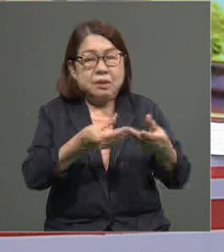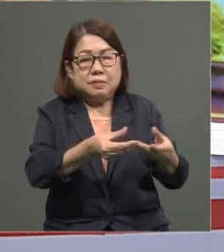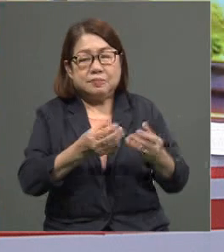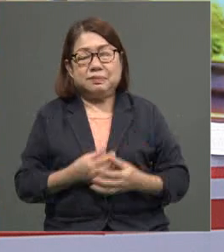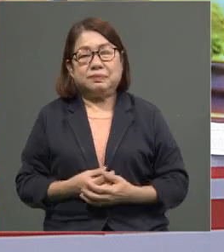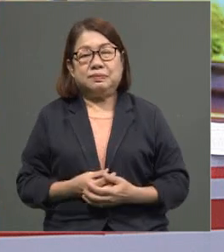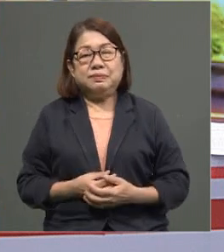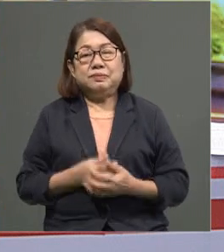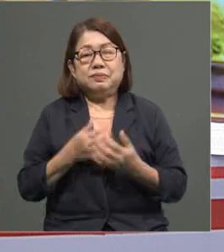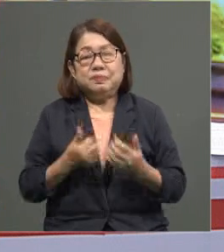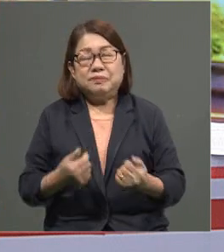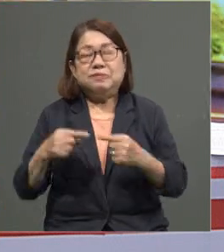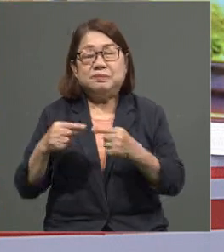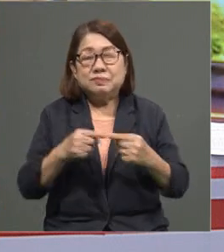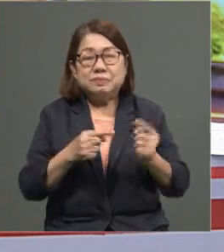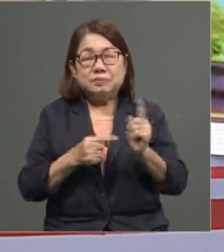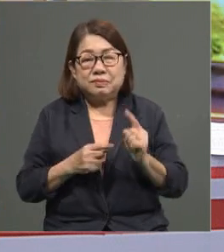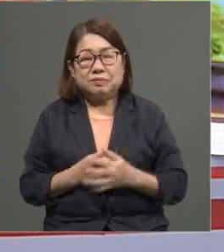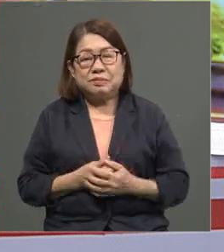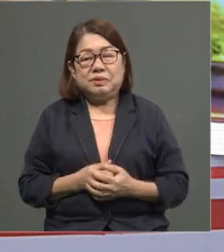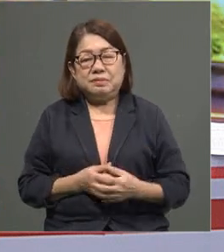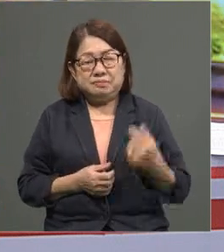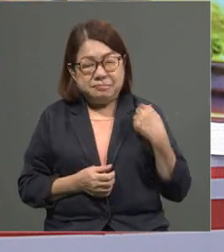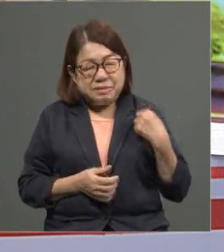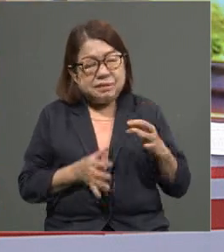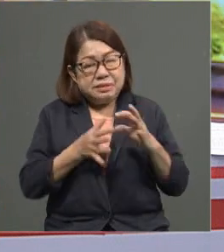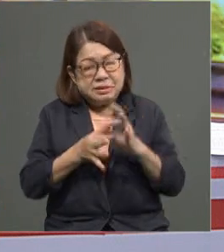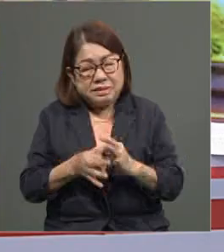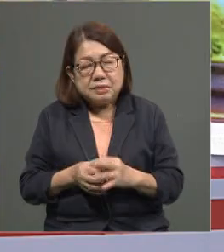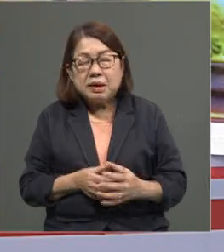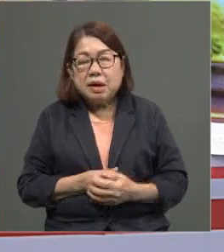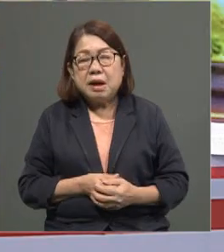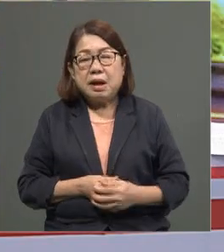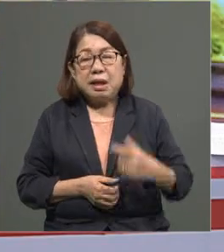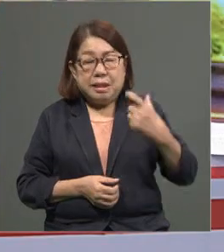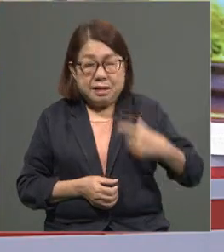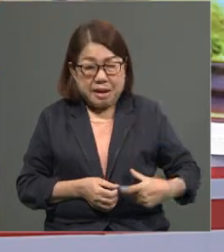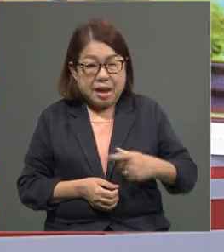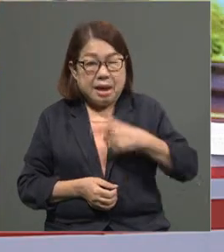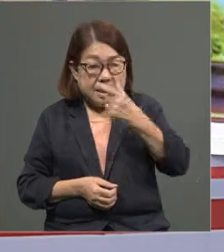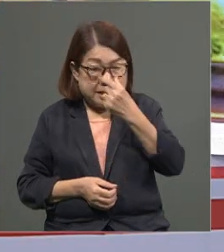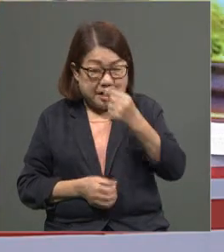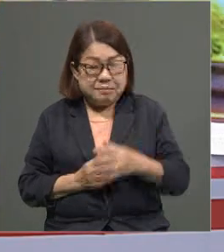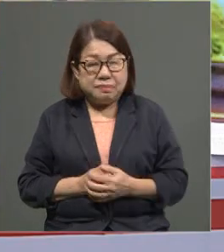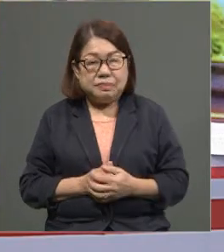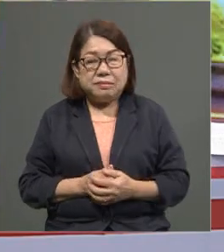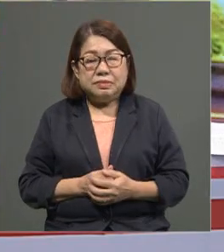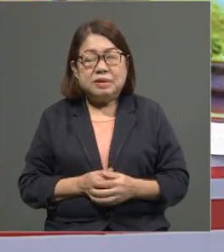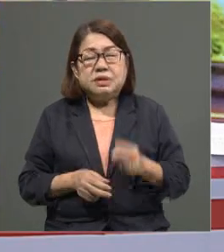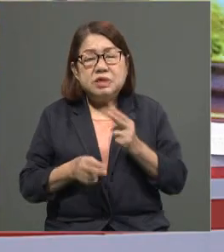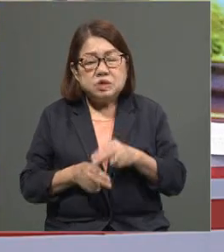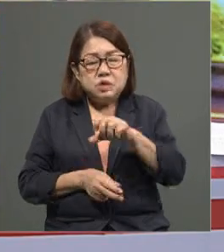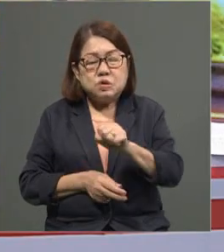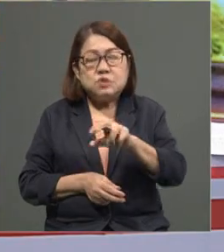นะทีนี้ต่อเนื่องกันเลยนะครับคุณผู้ชมวันนี้เนี่ยมีอีกหนึ่งความเคลื่อนไหวเกี่ยวกับคดีเรื่องของทนายตั้มก็คืออย่างที่บอกไปคุณโสธิลิ้มทองกุลครับไป